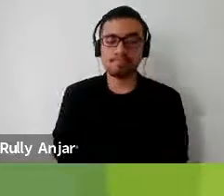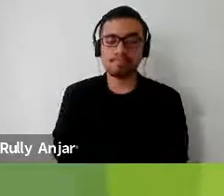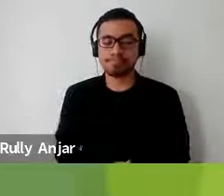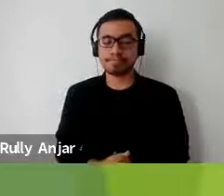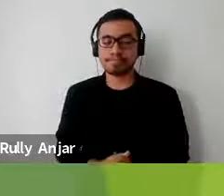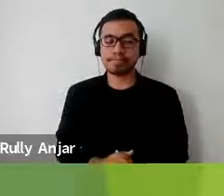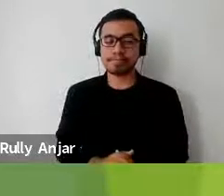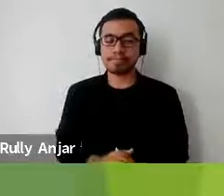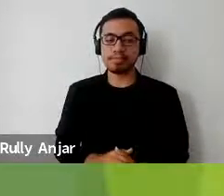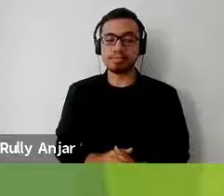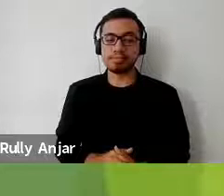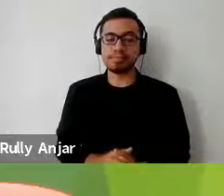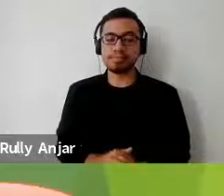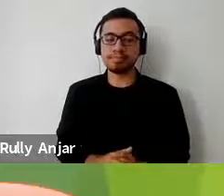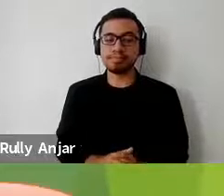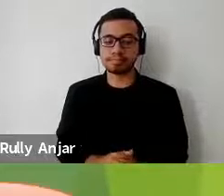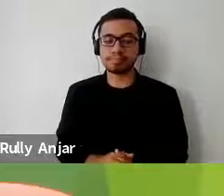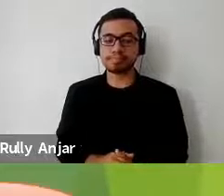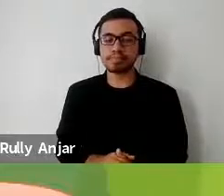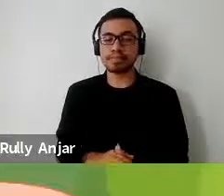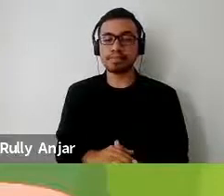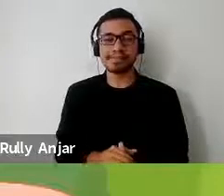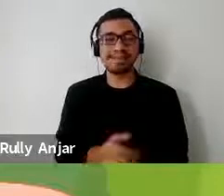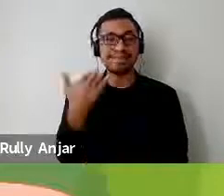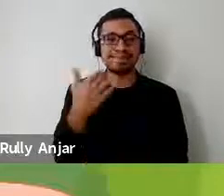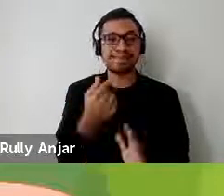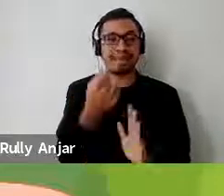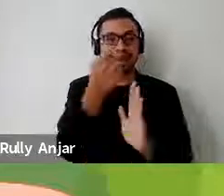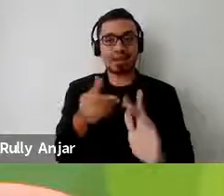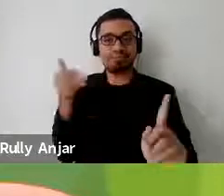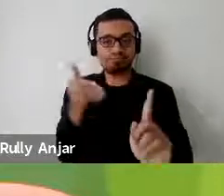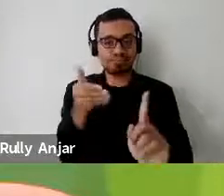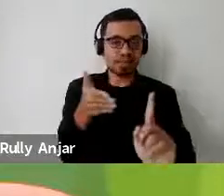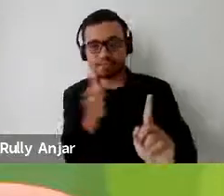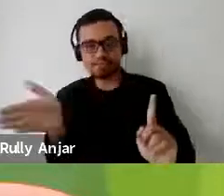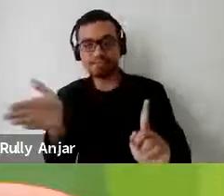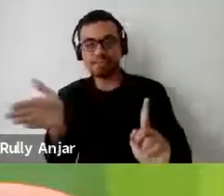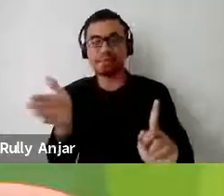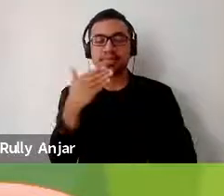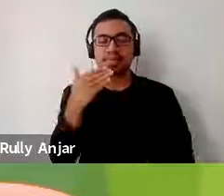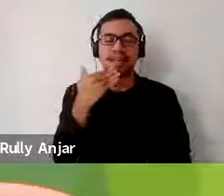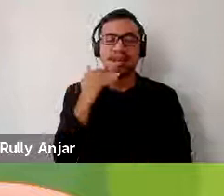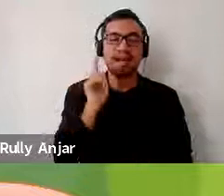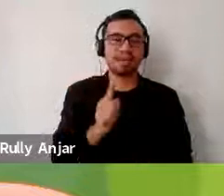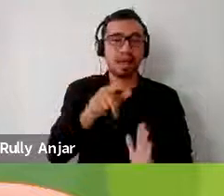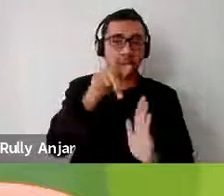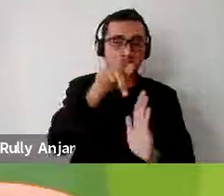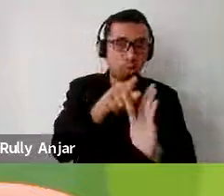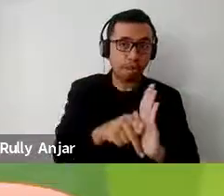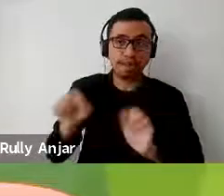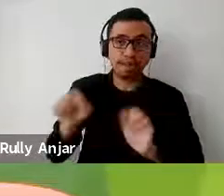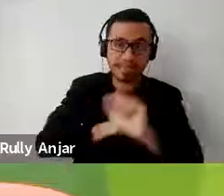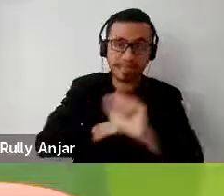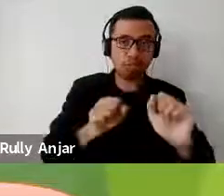bahwa refocusing yang kita lakukan, kalau itu dalam kondisi normal, kita tentunya akan lakukan program kegiatan pencapaian